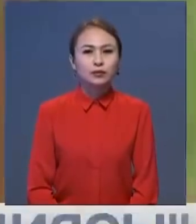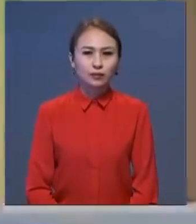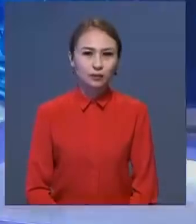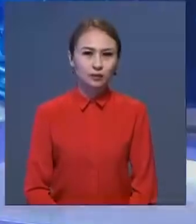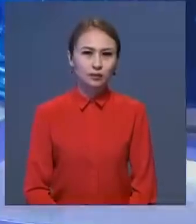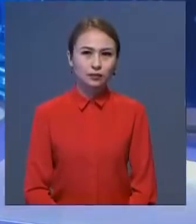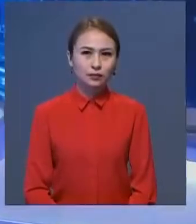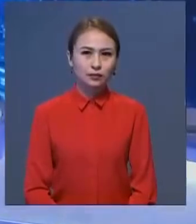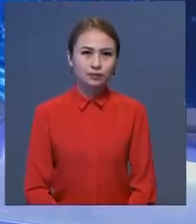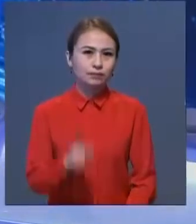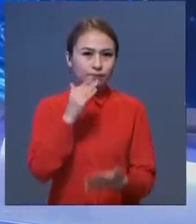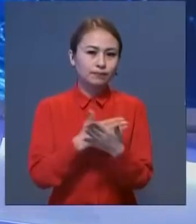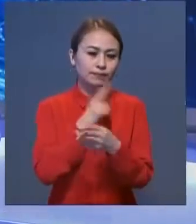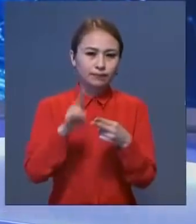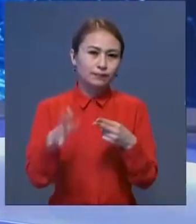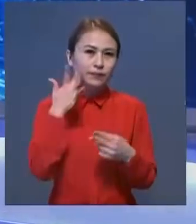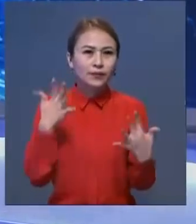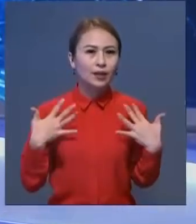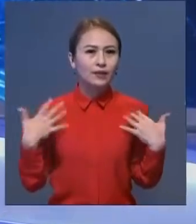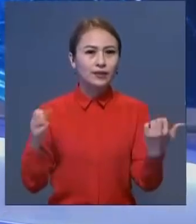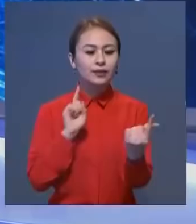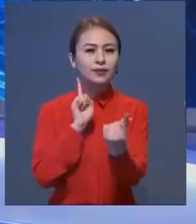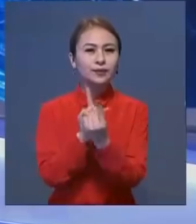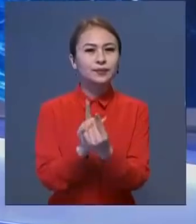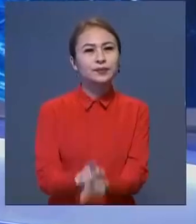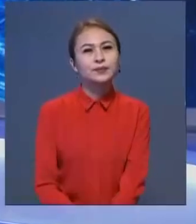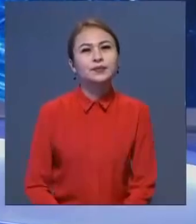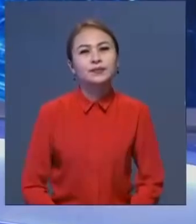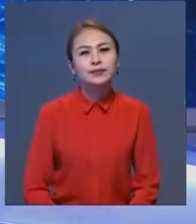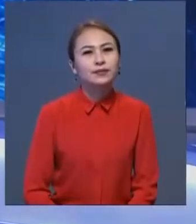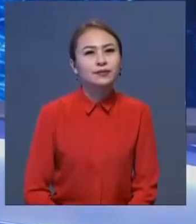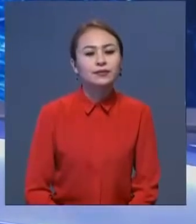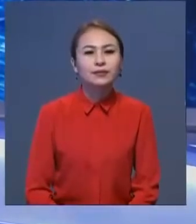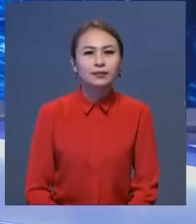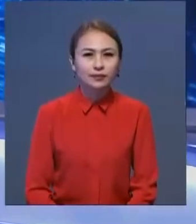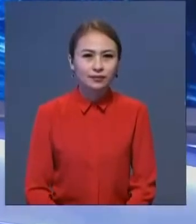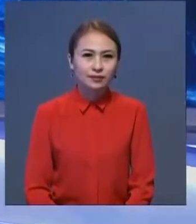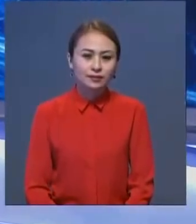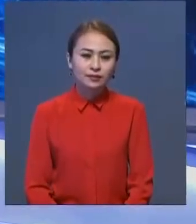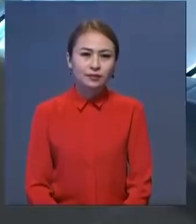Әзірге айтар ақпарымыз осымен тәмәм. Амандықта қайта жүздескенше, сау болыңыздар.